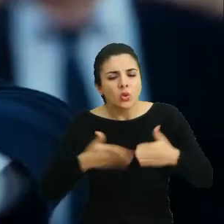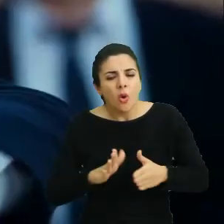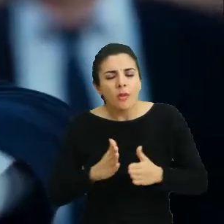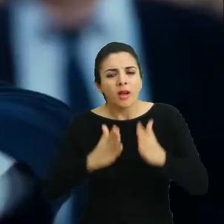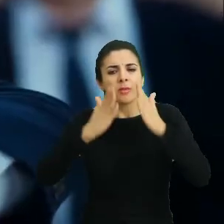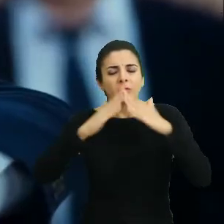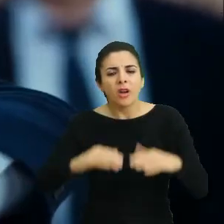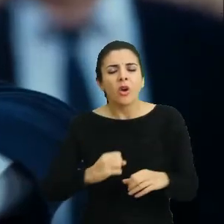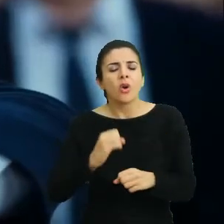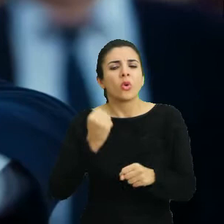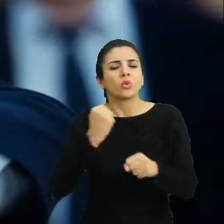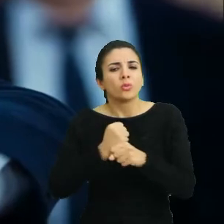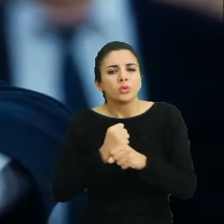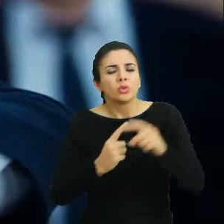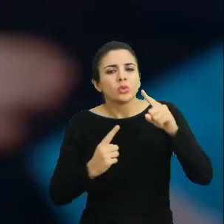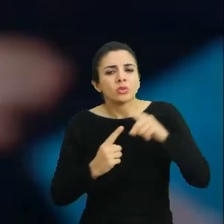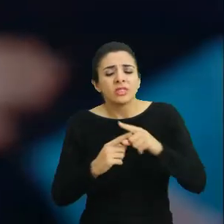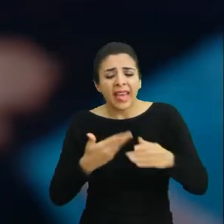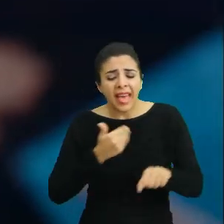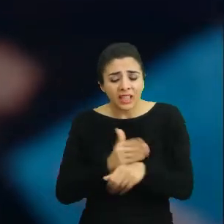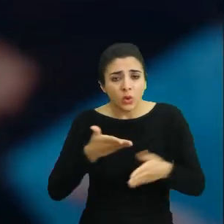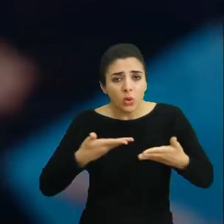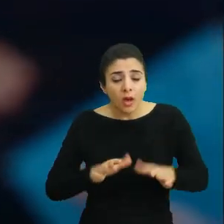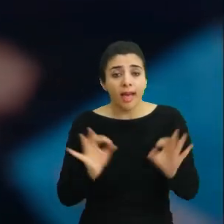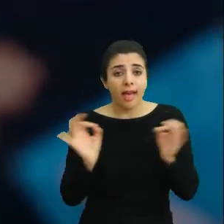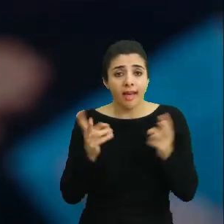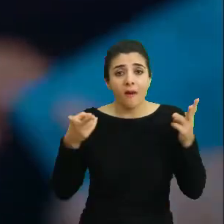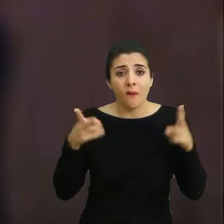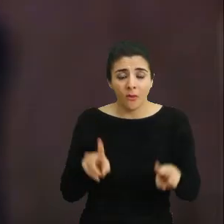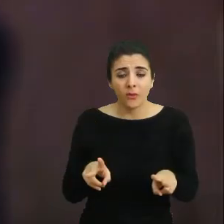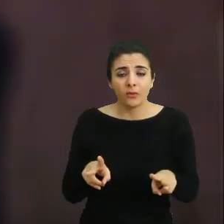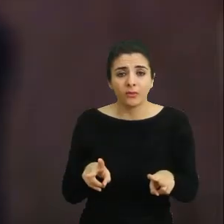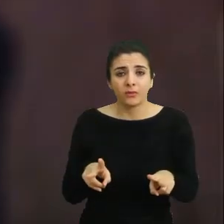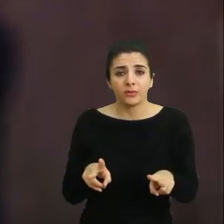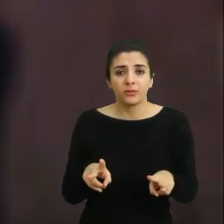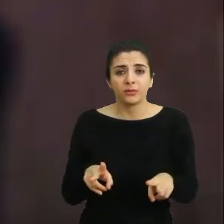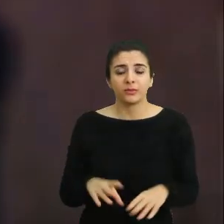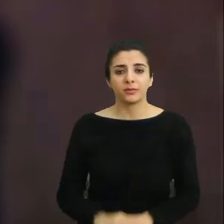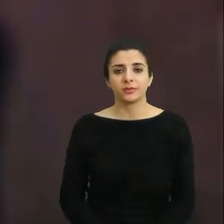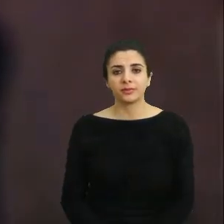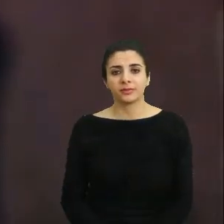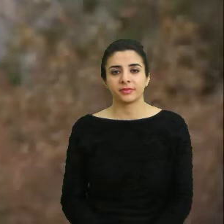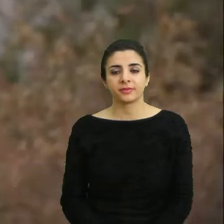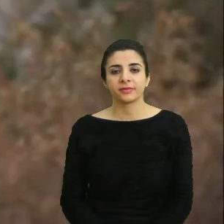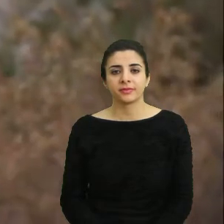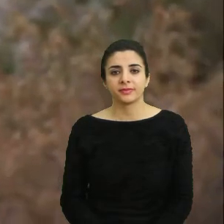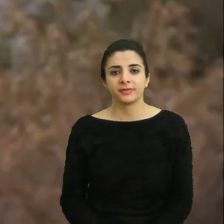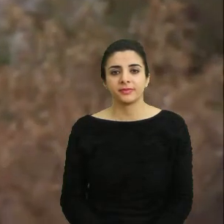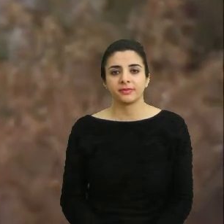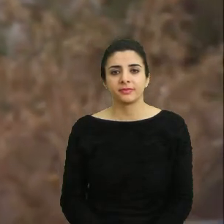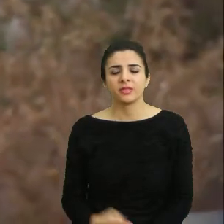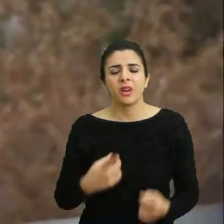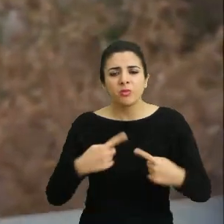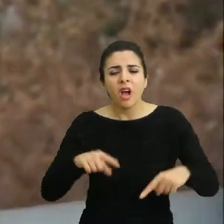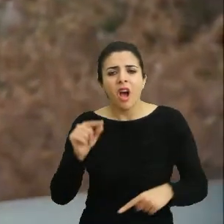ve tunca. Geç doğduk erken ölümlere. Cevat'ın gözünden yaşlar süzülüyor. Biz